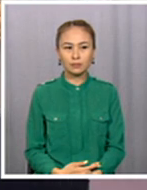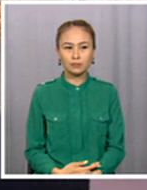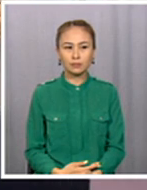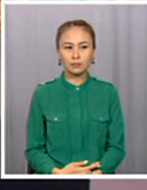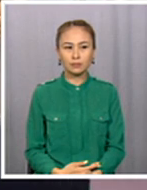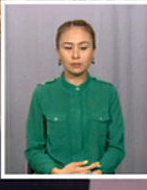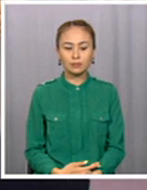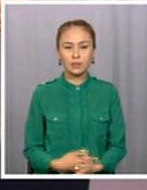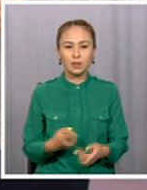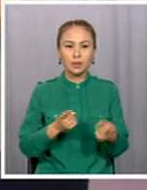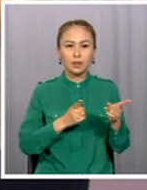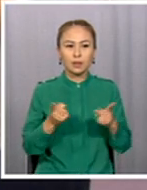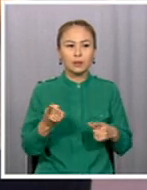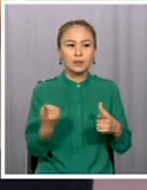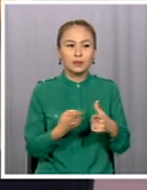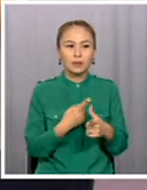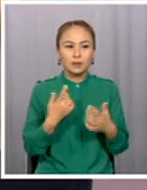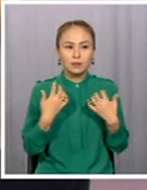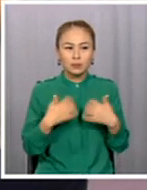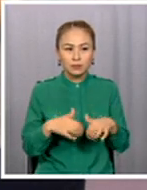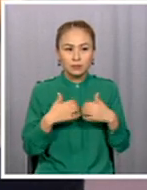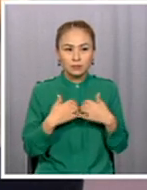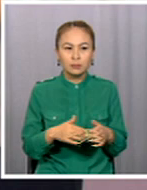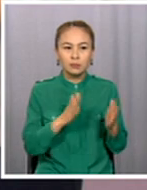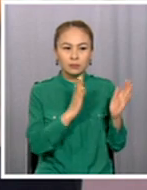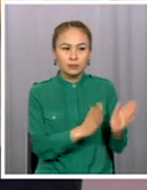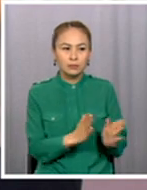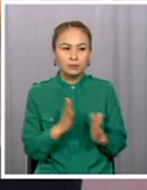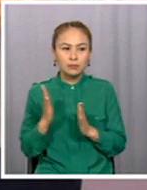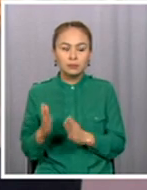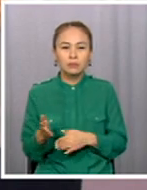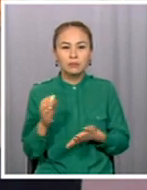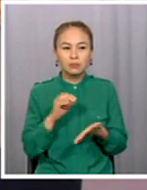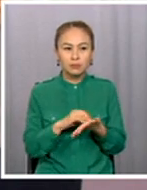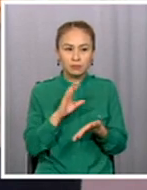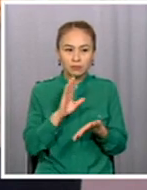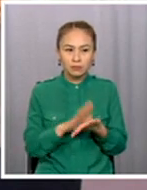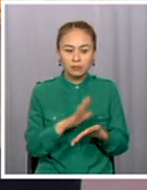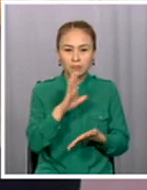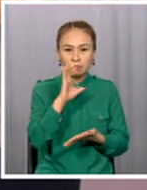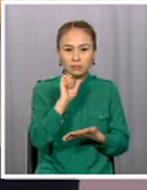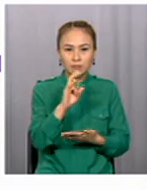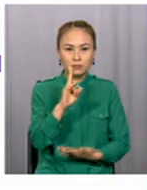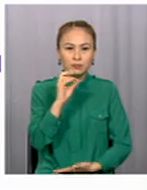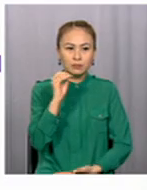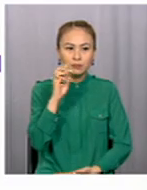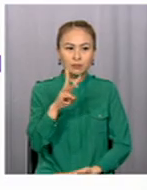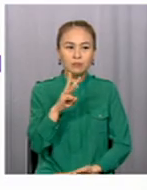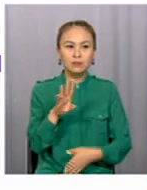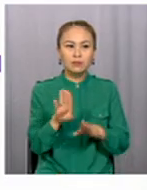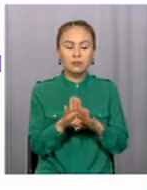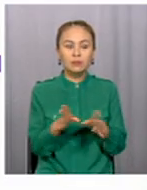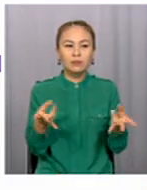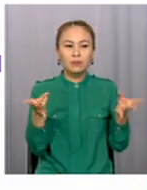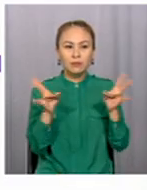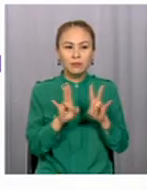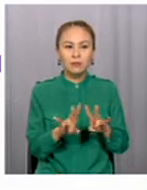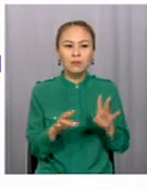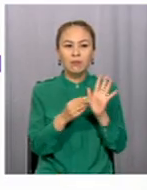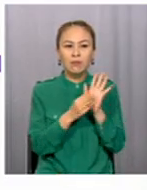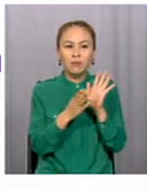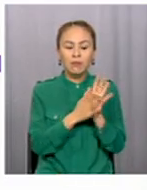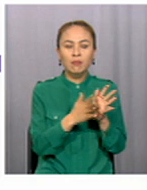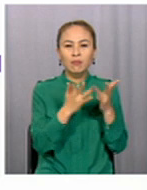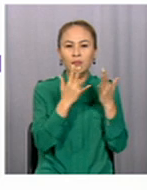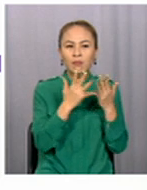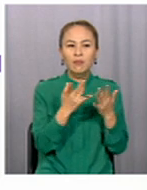болайық. Заттың санын, ретін білдіретін сөздерді сан есім деп атайды. Сан есімдерге